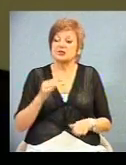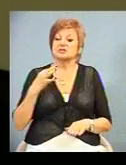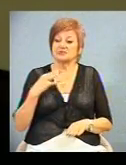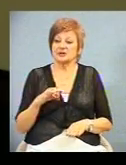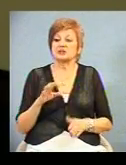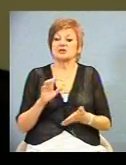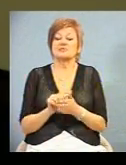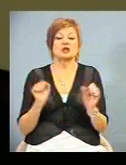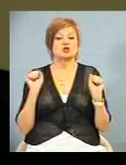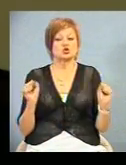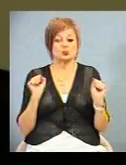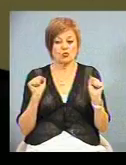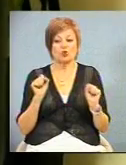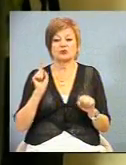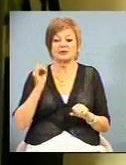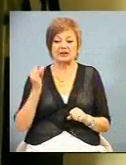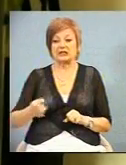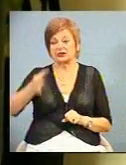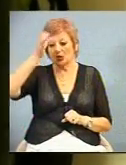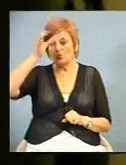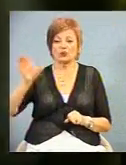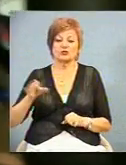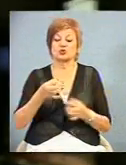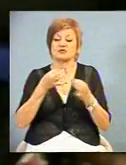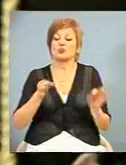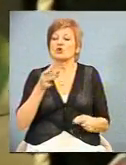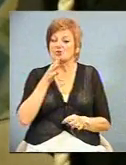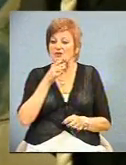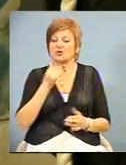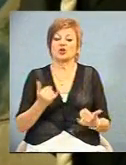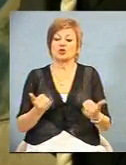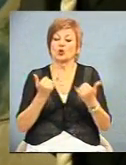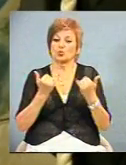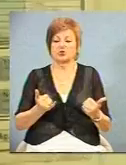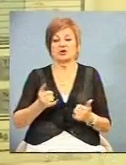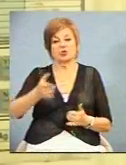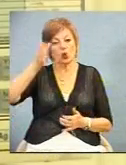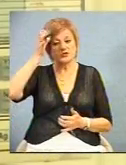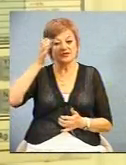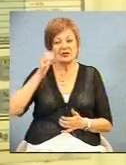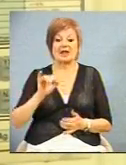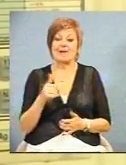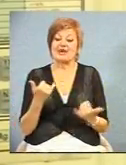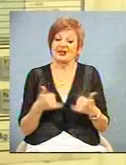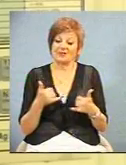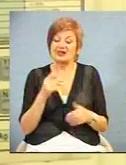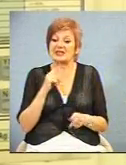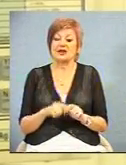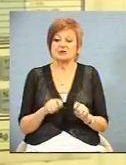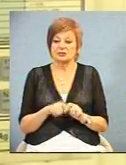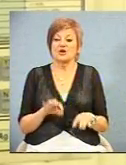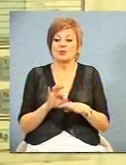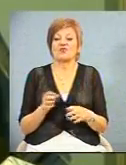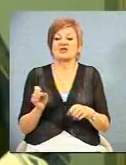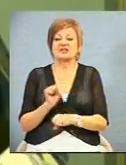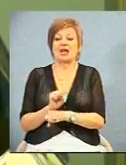займався спортом і паралельно наукою. Увесь свій вільний час хлопець приділив самоосвіті, а перші хімічні експерименти проводив на